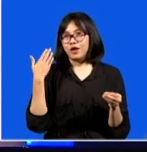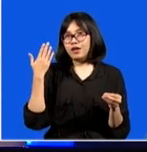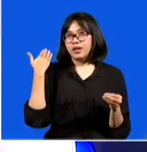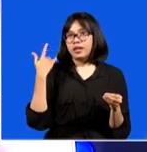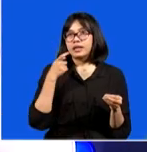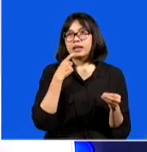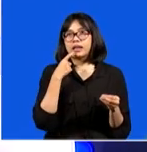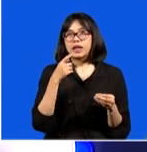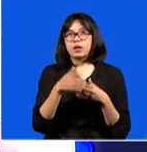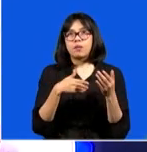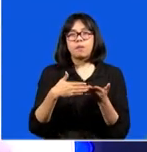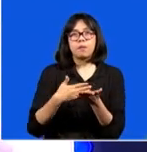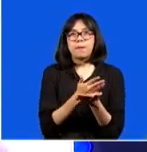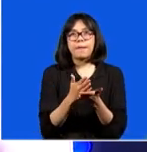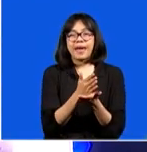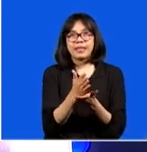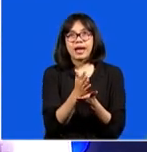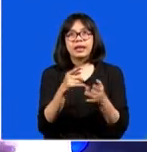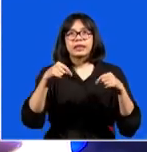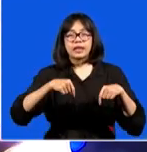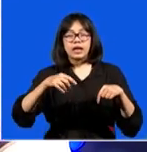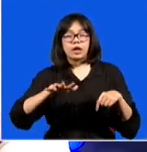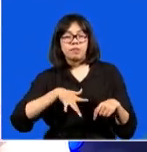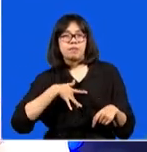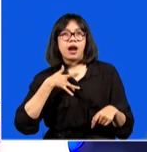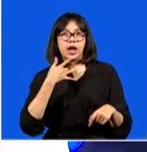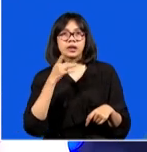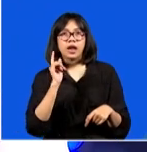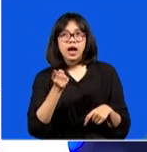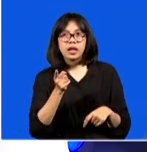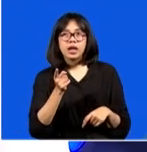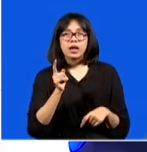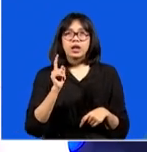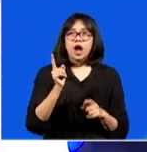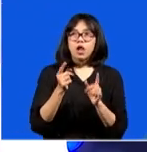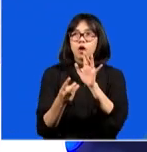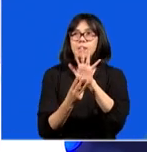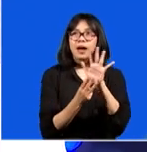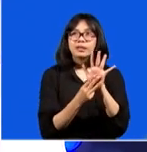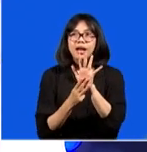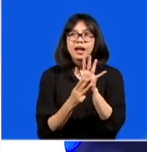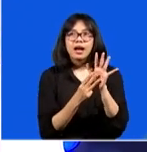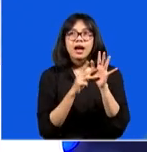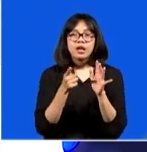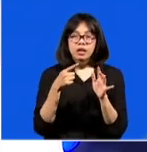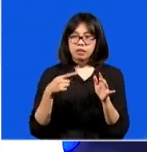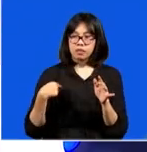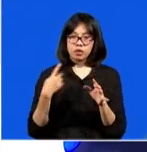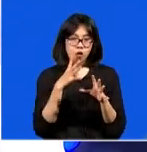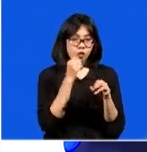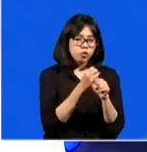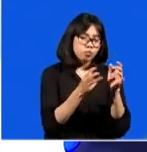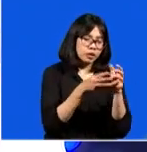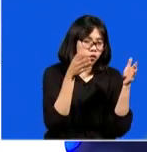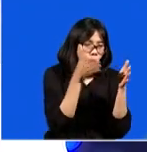pemetaan aset itu dan yang saat ini saya rasakan bagaimana ketika kita menghadapi masalah kita tidak bisa hanya berfokus pada masalah itu saja